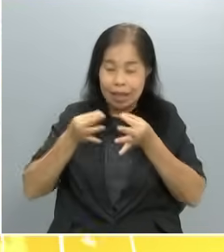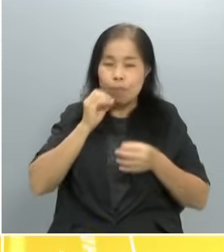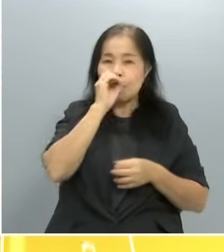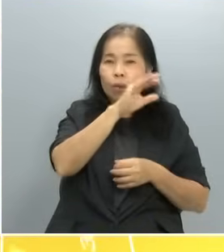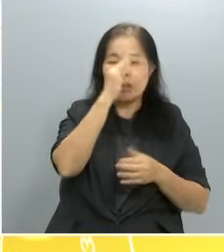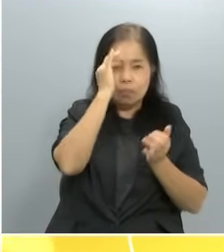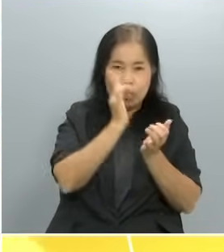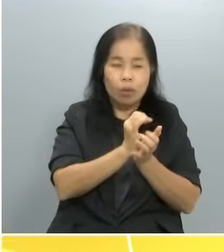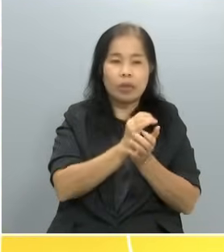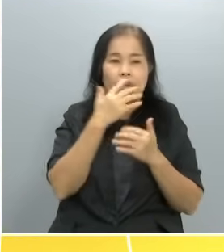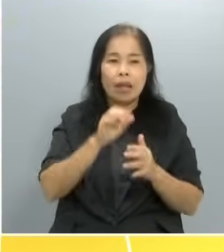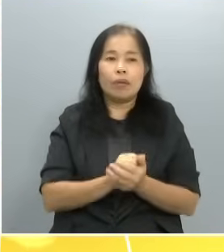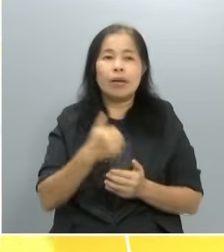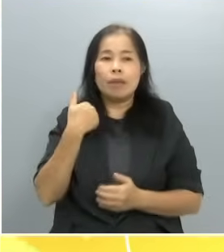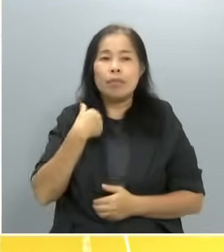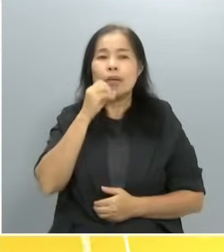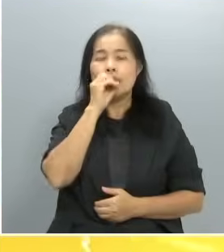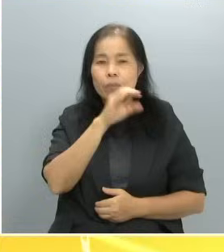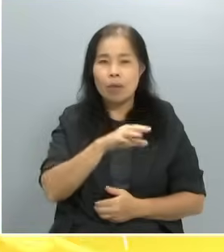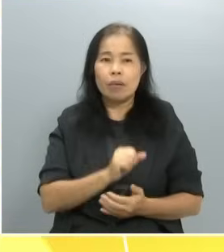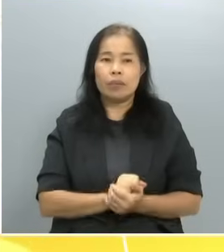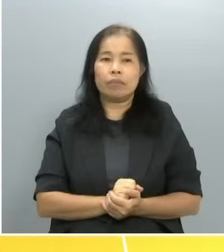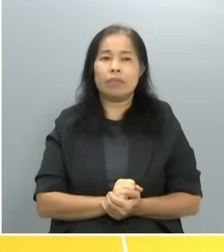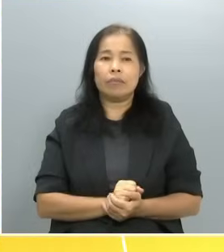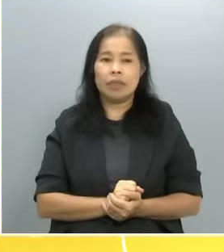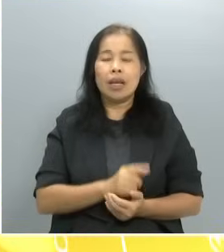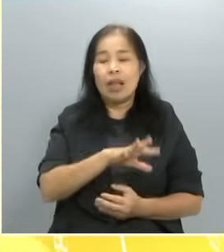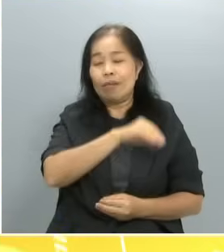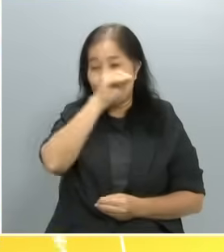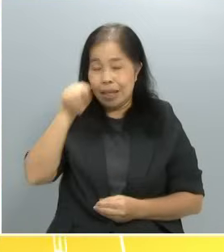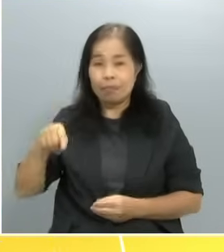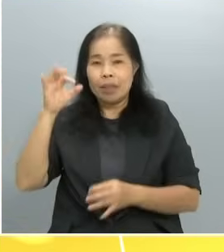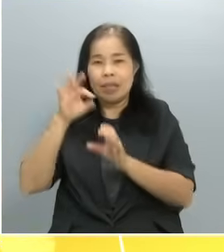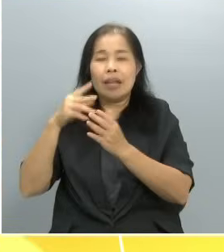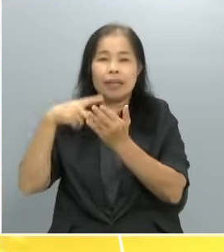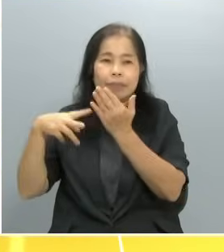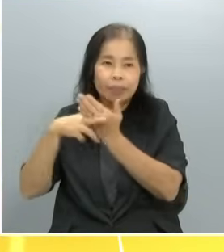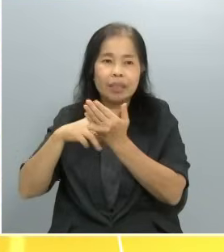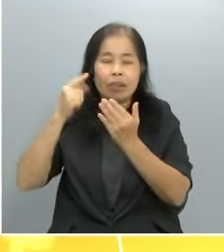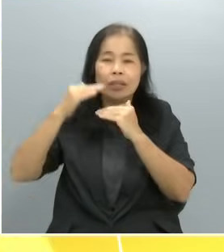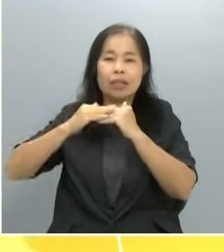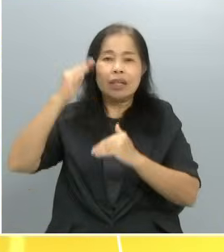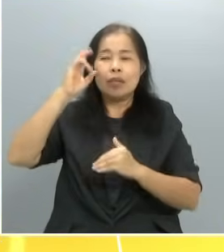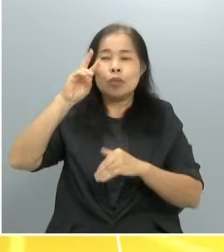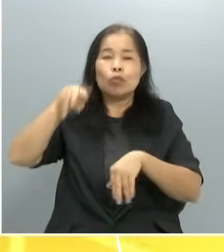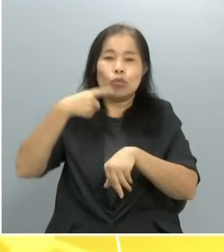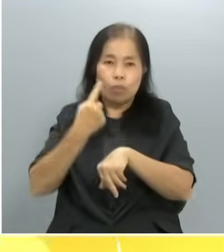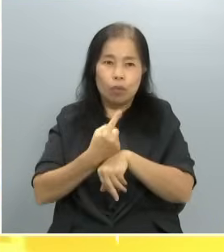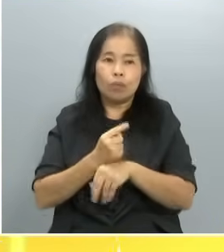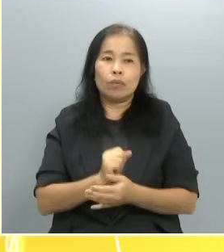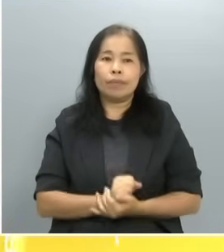ความพร้อมกับเค้กไอดีที่บรรจุแล้วเอากลับไม่ใช่ธนาคารเพื่อให้อายัดได้เกินกว่า 72ชั่วโมงจนกว่าคดีนี้จะ